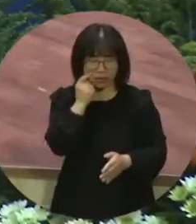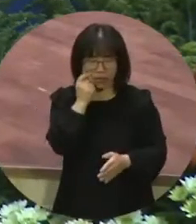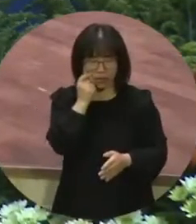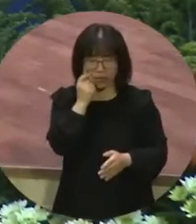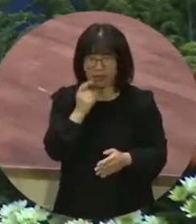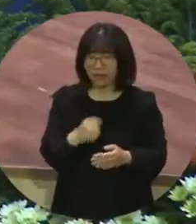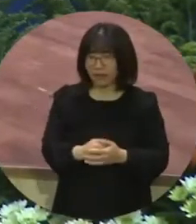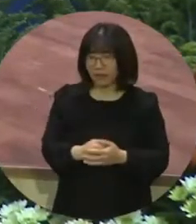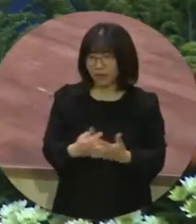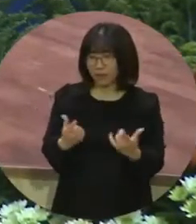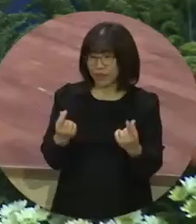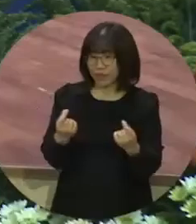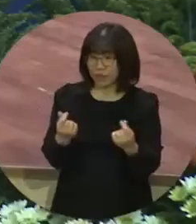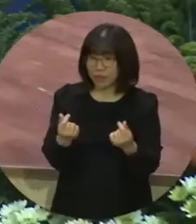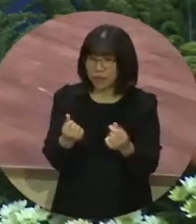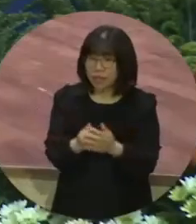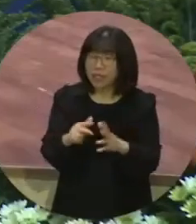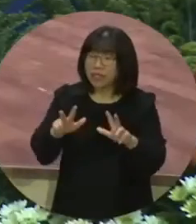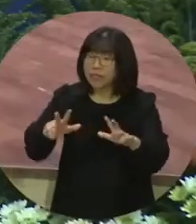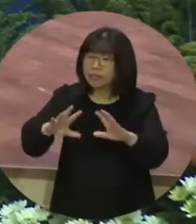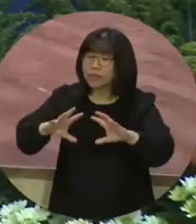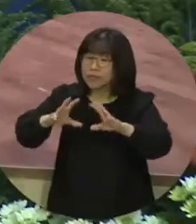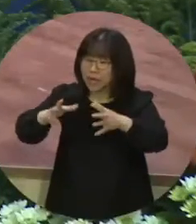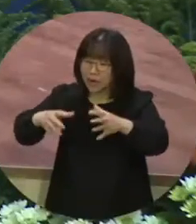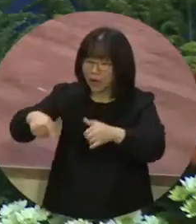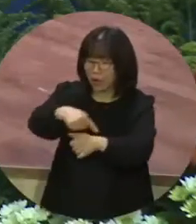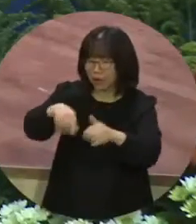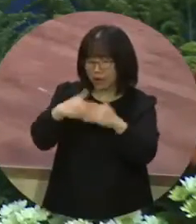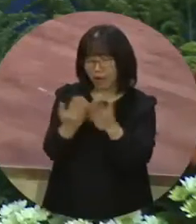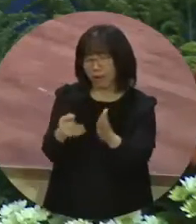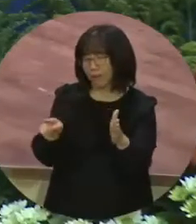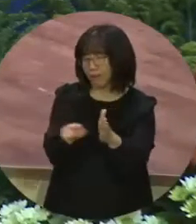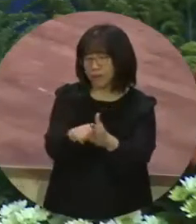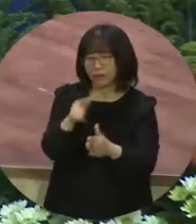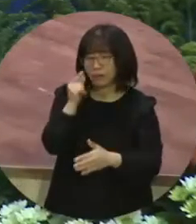그 꼴입니다. 지금 우리나라 꼴이 있지. 우리 환경이 그래요.